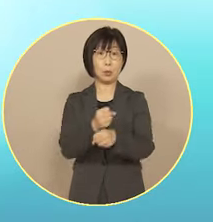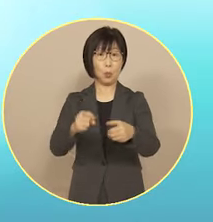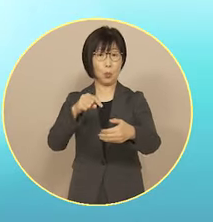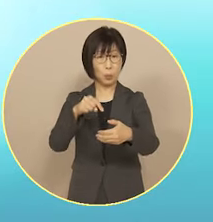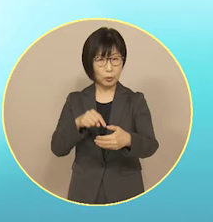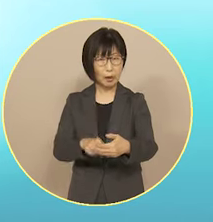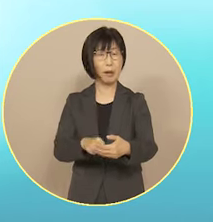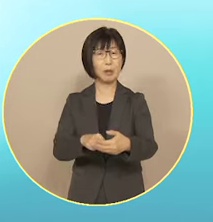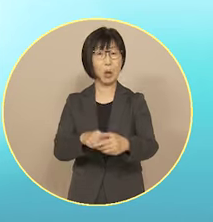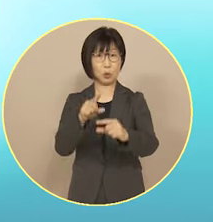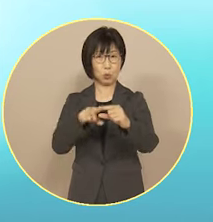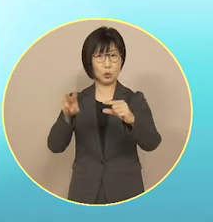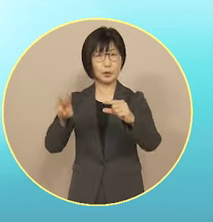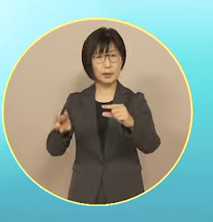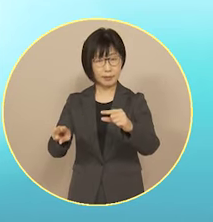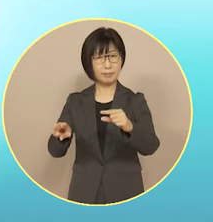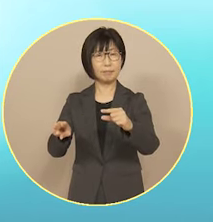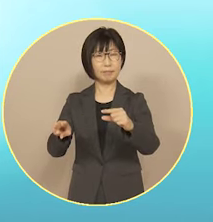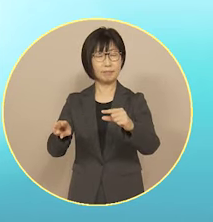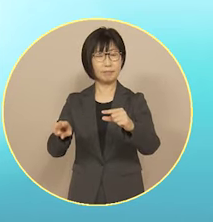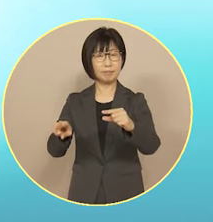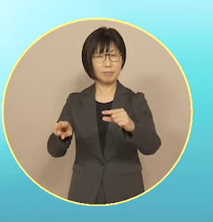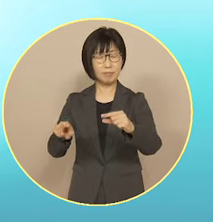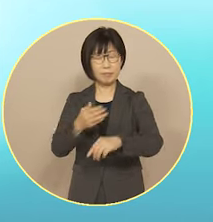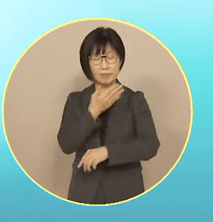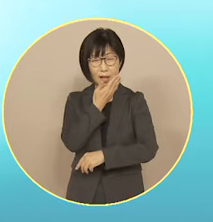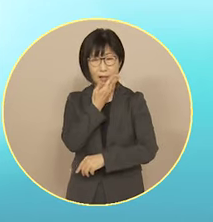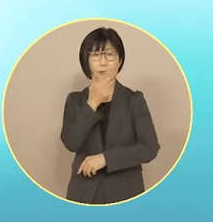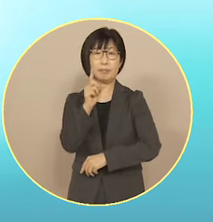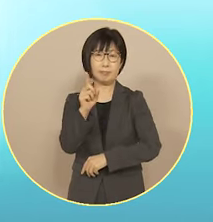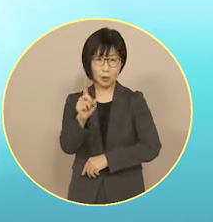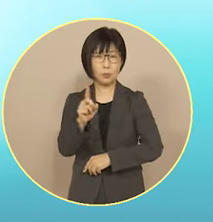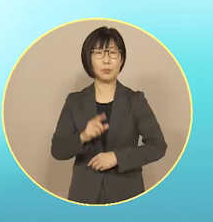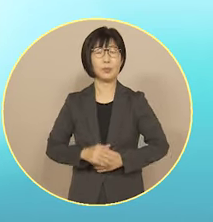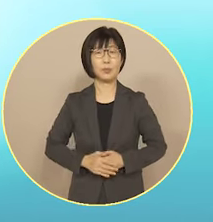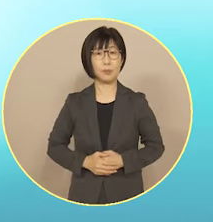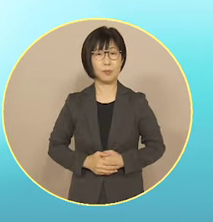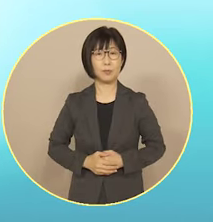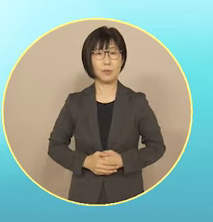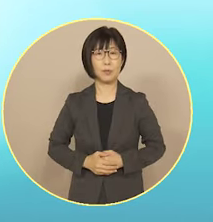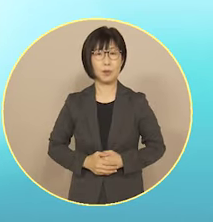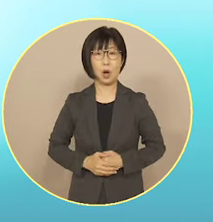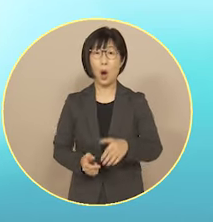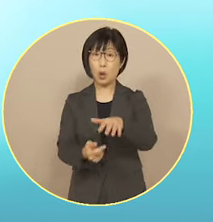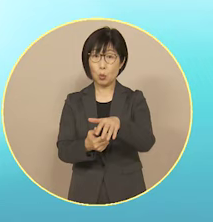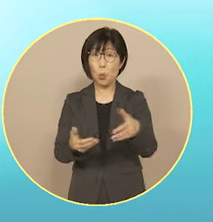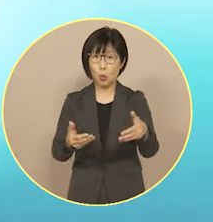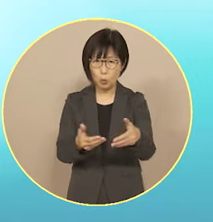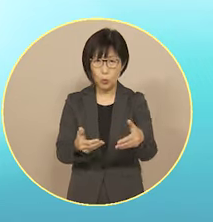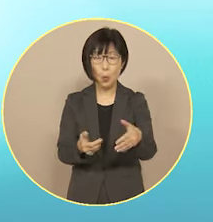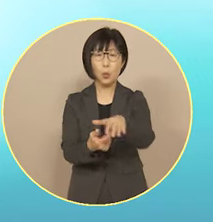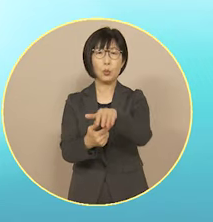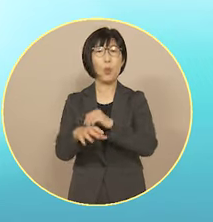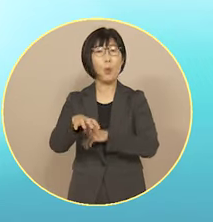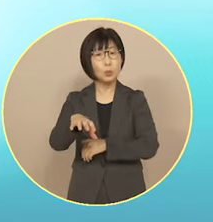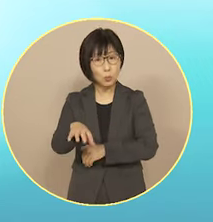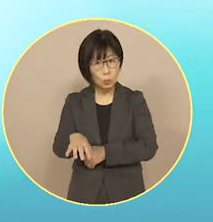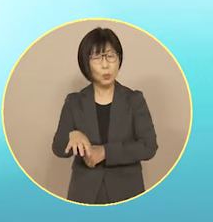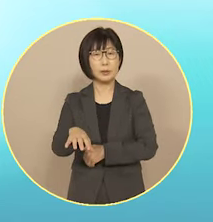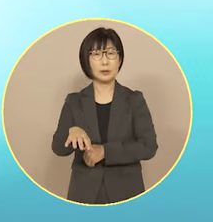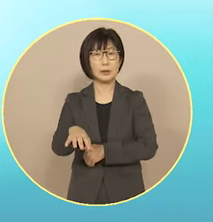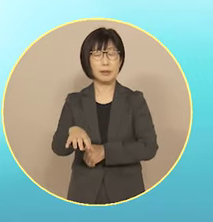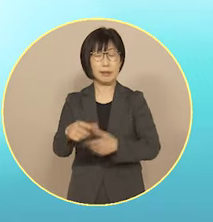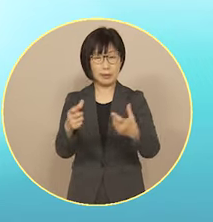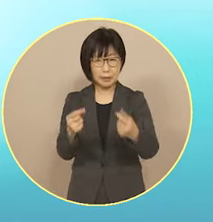も中心をなしている大きな柱の1つですのでやっぱり農業農村農地